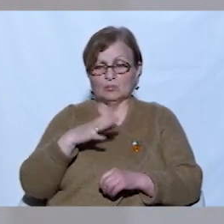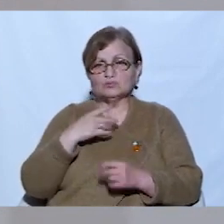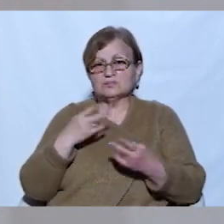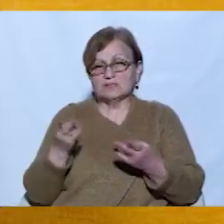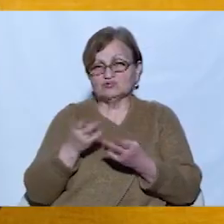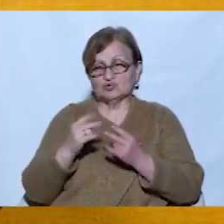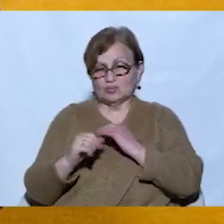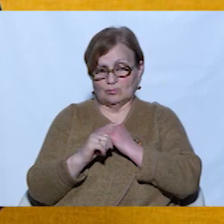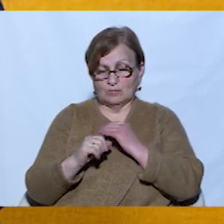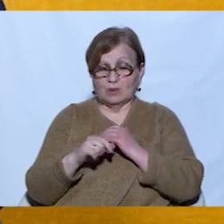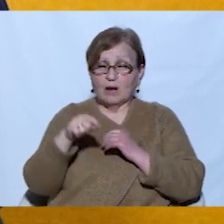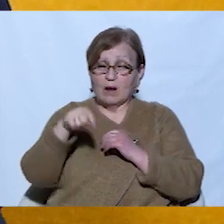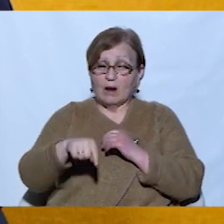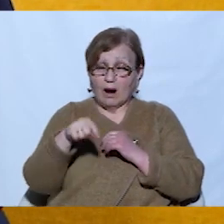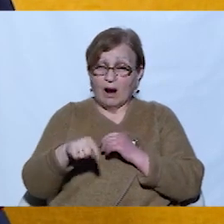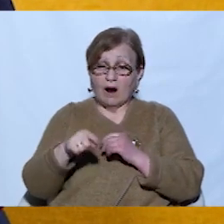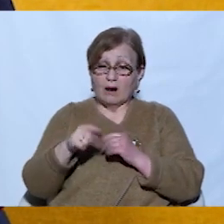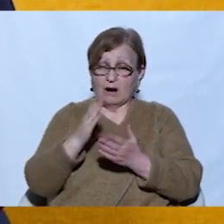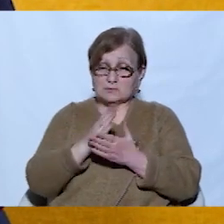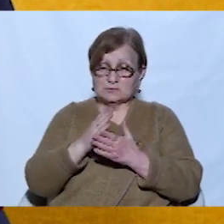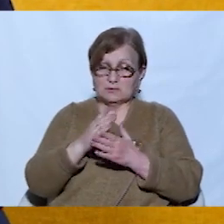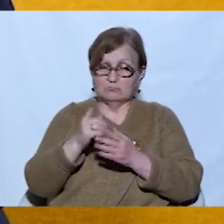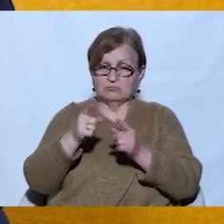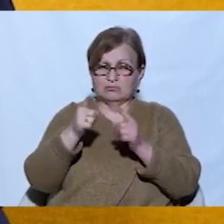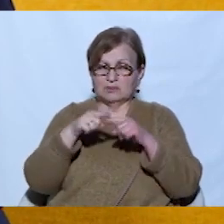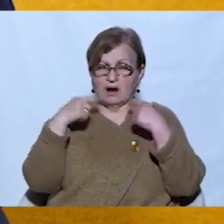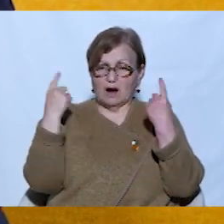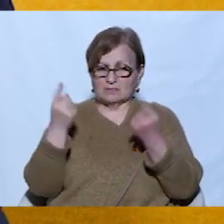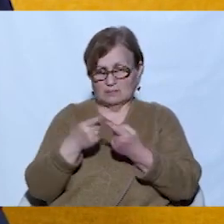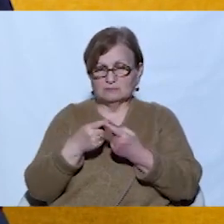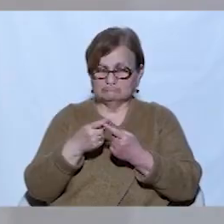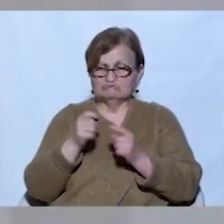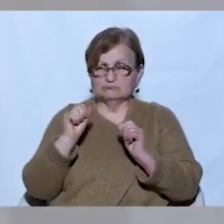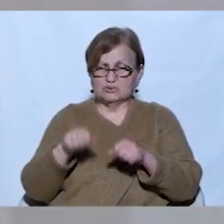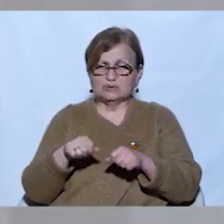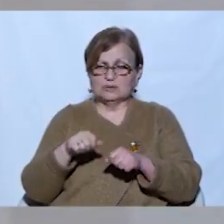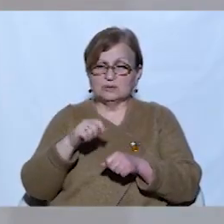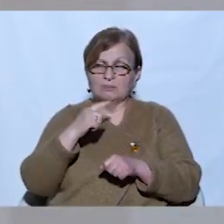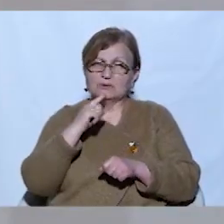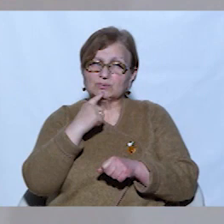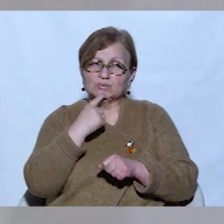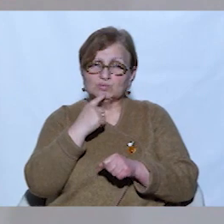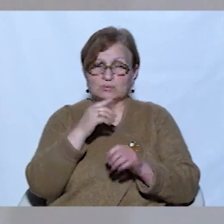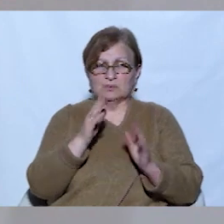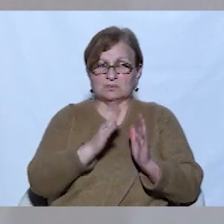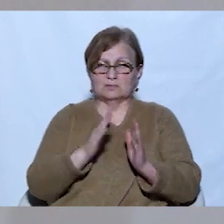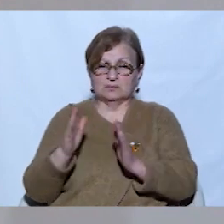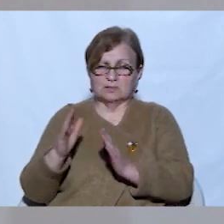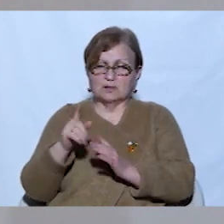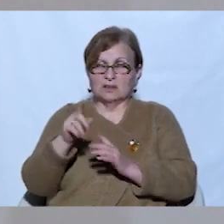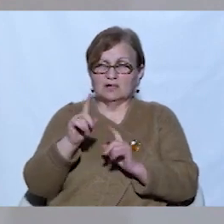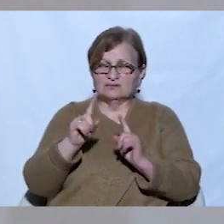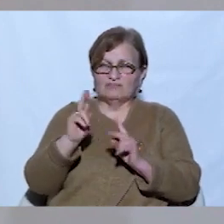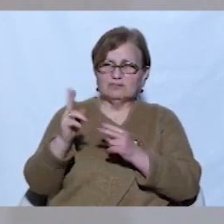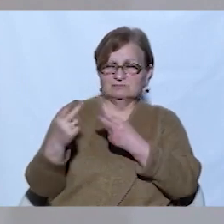საჭიროებები. აი, აქ არსებული გარემო შესაძლებელია ვიღაცა ბავშვისთვის იყოს რთული ქცევის მაპროვოცირებელი, ანუ წინაპირობა